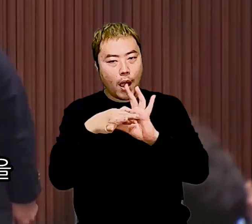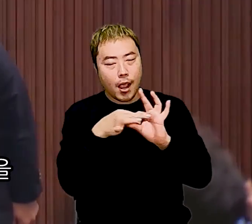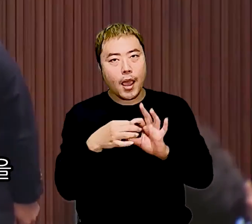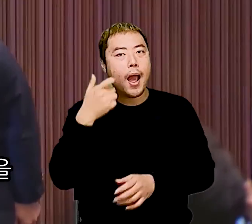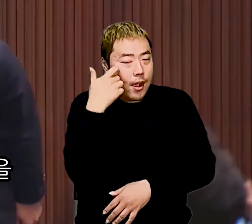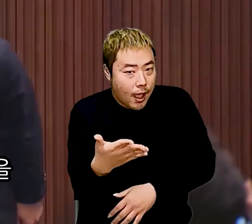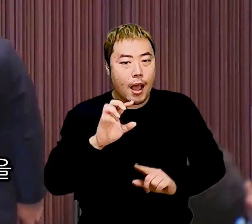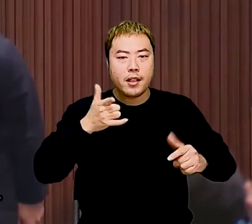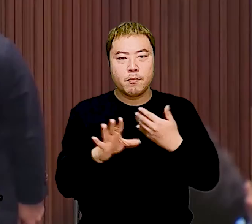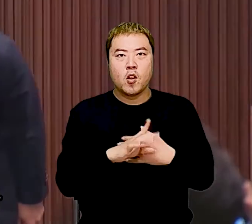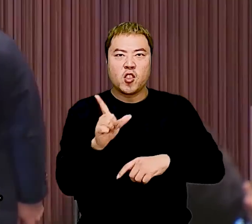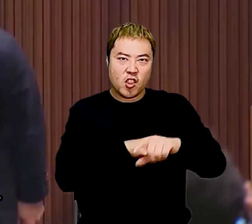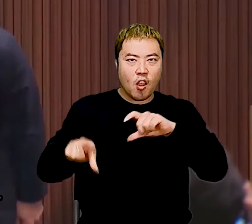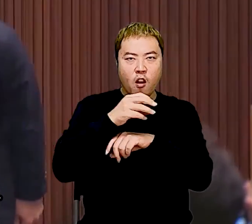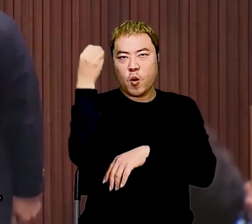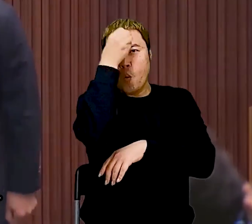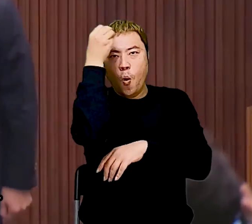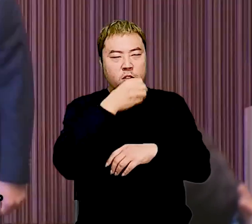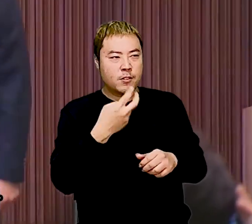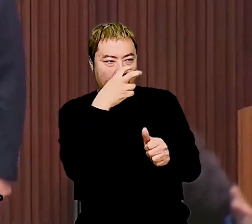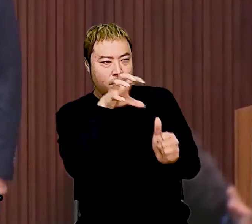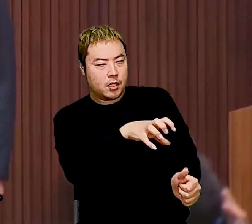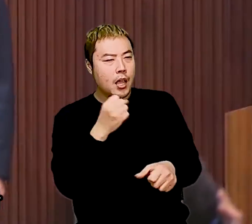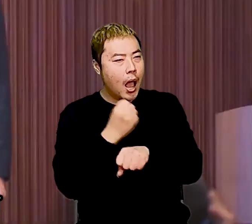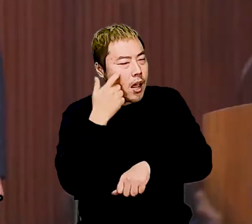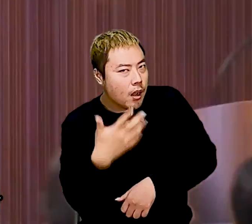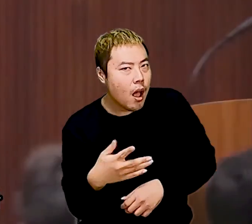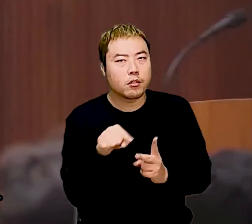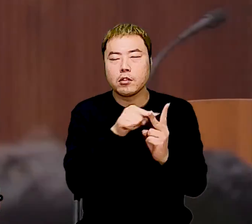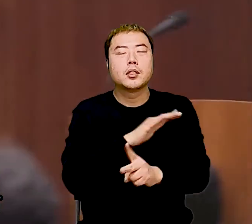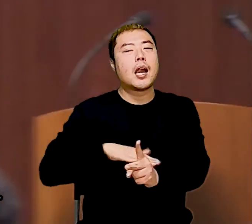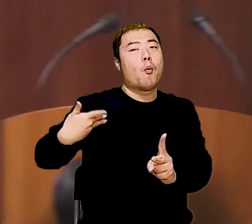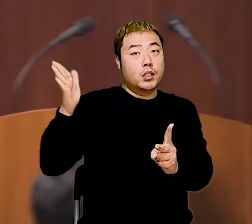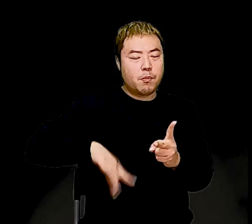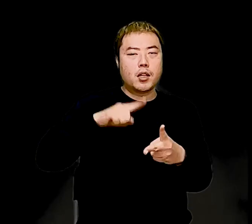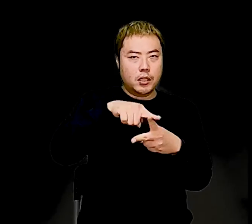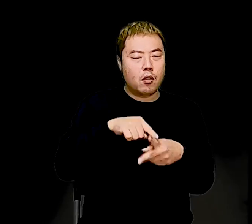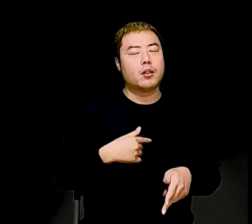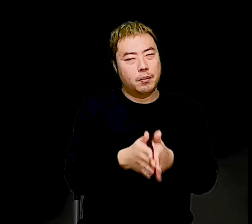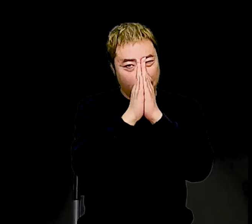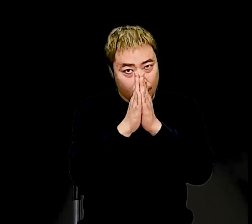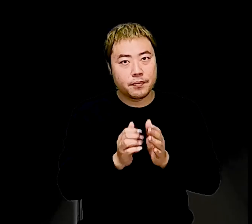통한 노동 감시일지는 아직 잘 모르겠지만 전자이길 기대해 봅니다.